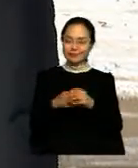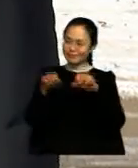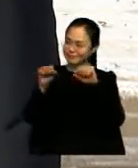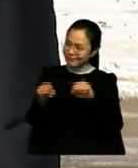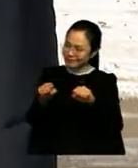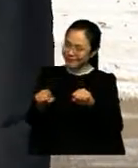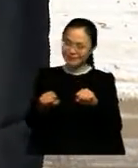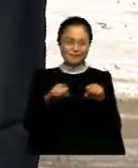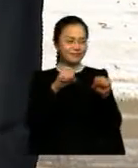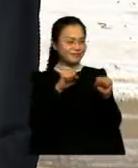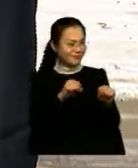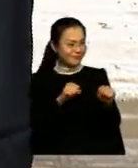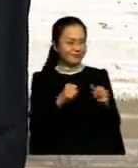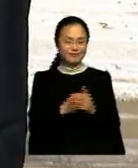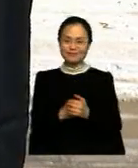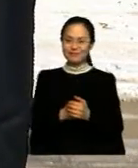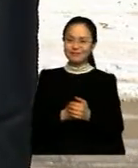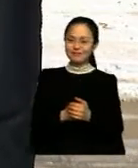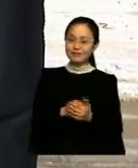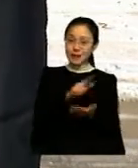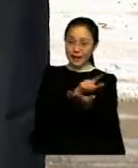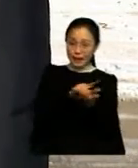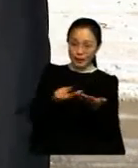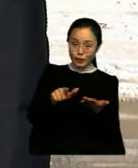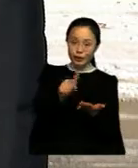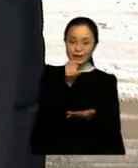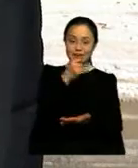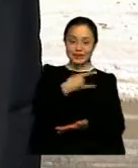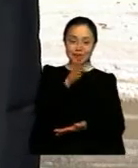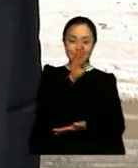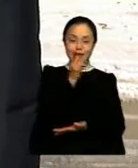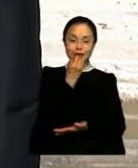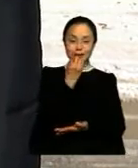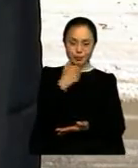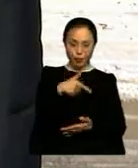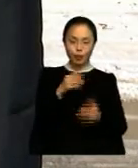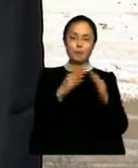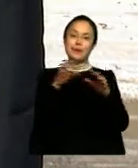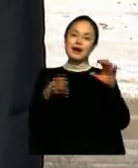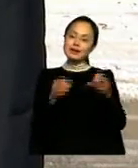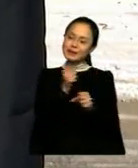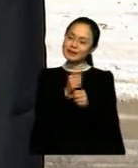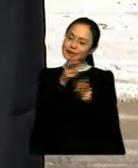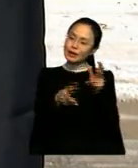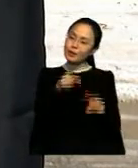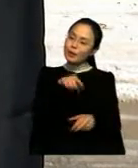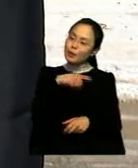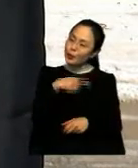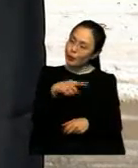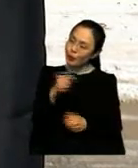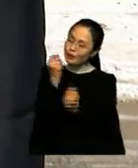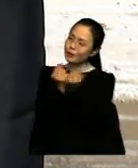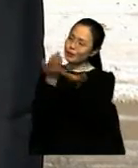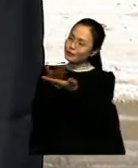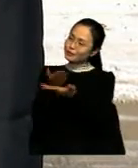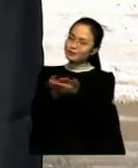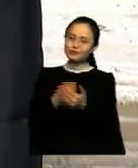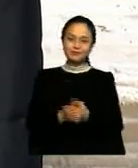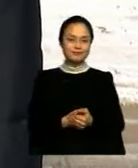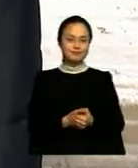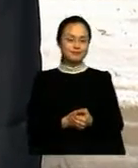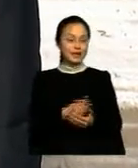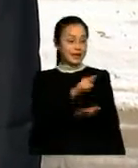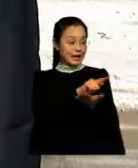안녕하십니까? 안녕하세요. 자, 우선 이 가평군의 희복마을 만들기 사업이라고 하는데요. 어떤 의미인지 좀 간단히 설명을 부탁드리겠습니다. 예,